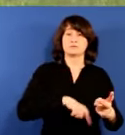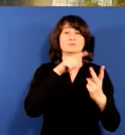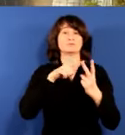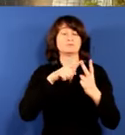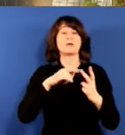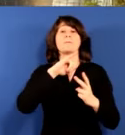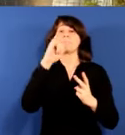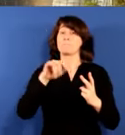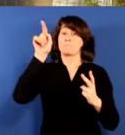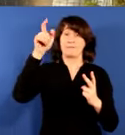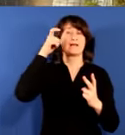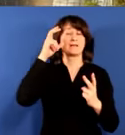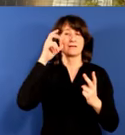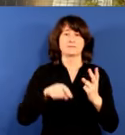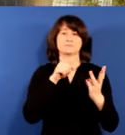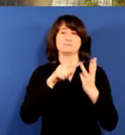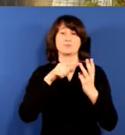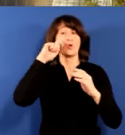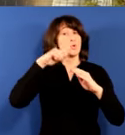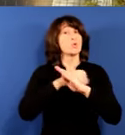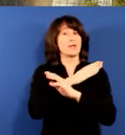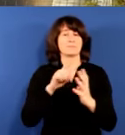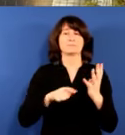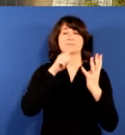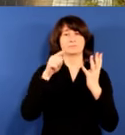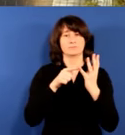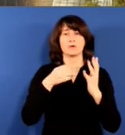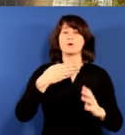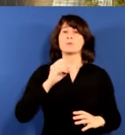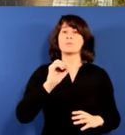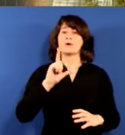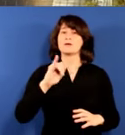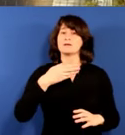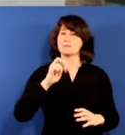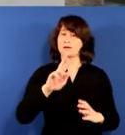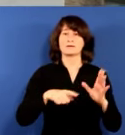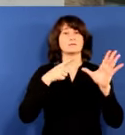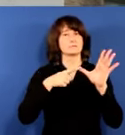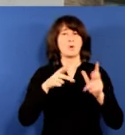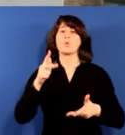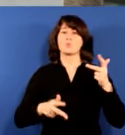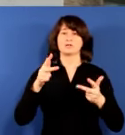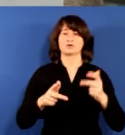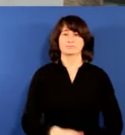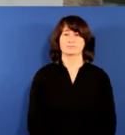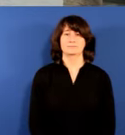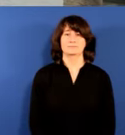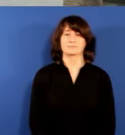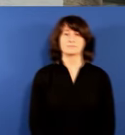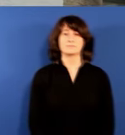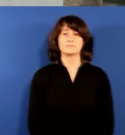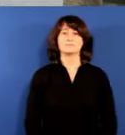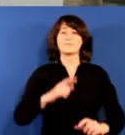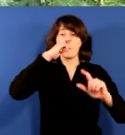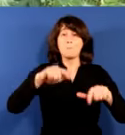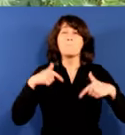ditu Aste Santuko Pasio Irudien Museoa, Gernikako Bakearen Museoa, Guggenheim Bilbao Museoa, Simon Bolivar